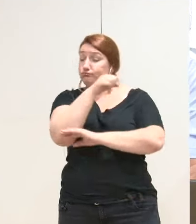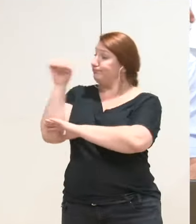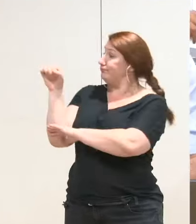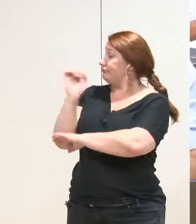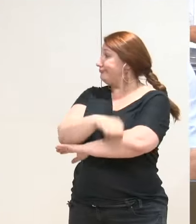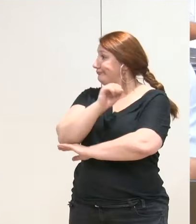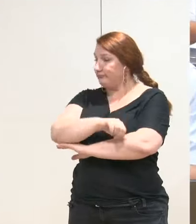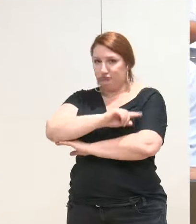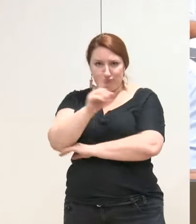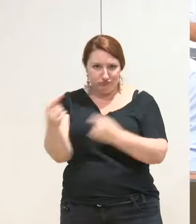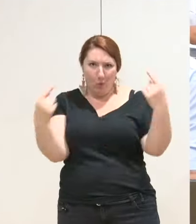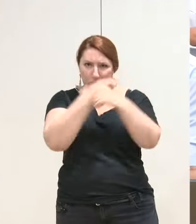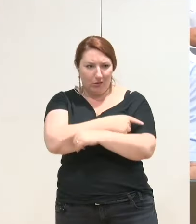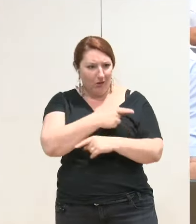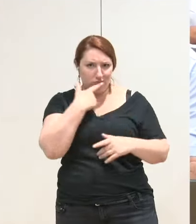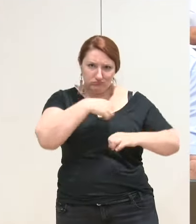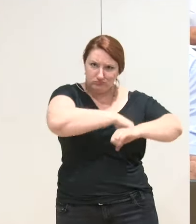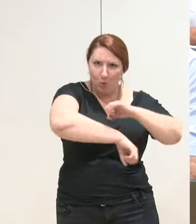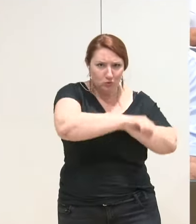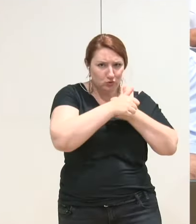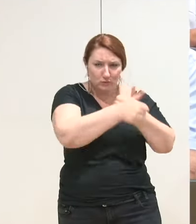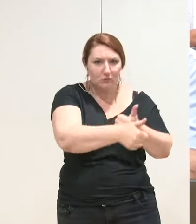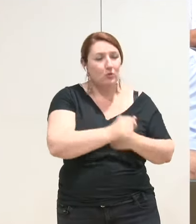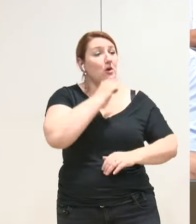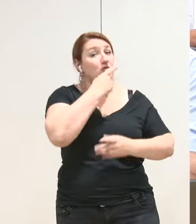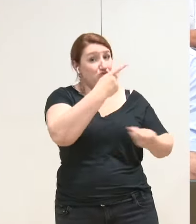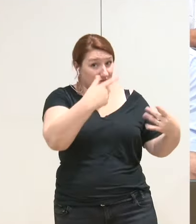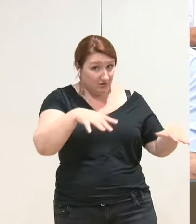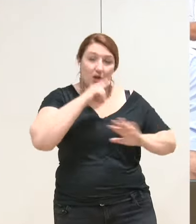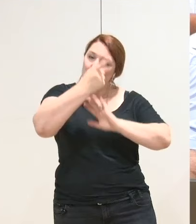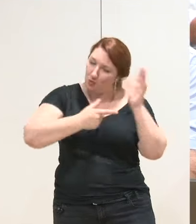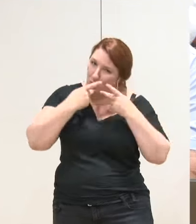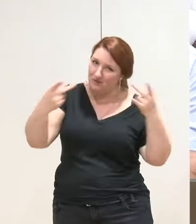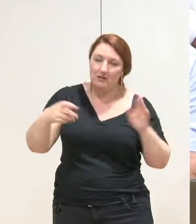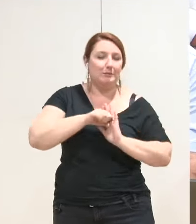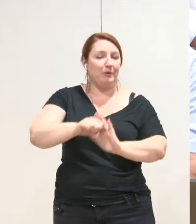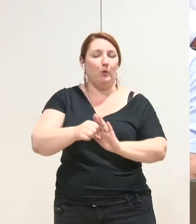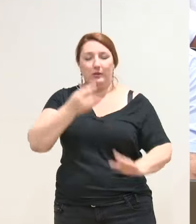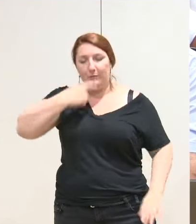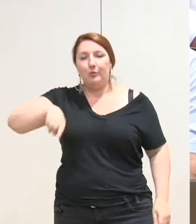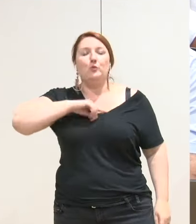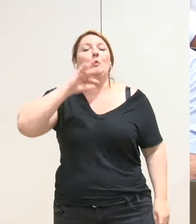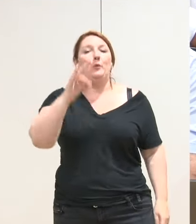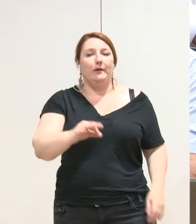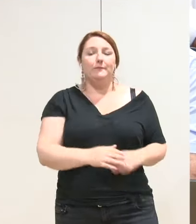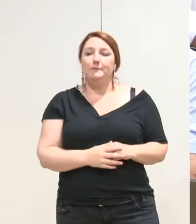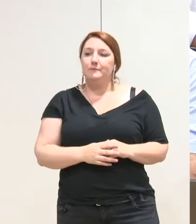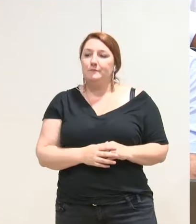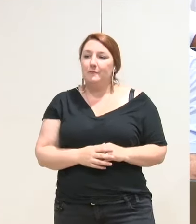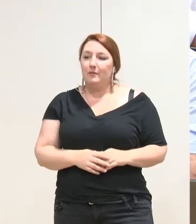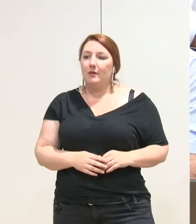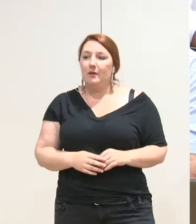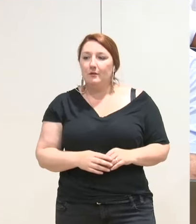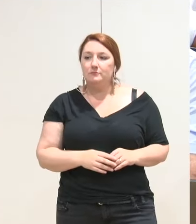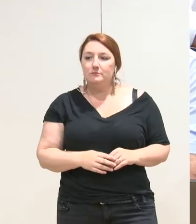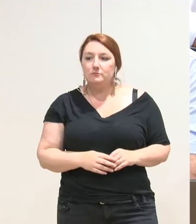tout de la petite fringale et je vous l'ai dit je vous le redis c'est une priorité donc il n'y a pas non plus un